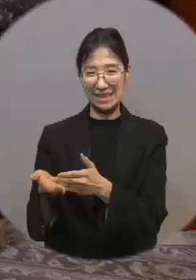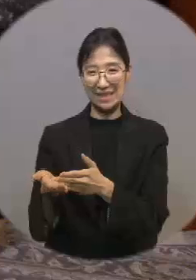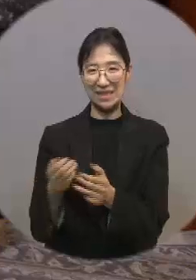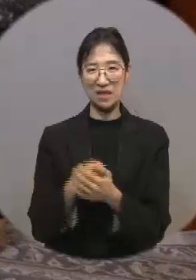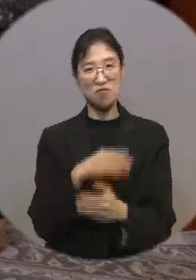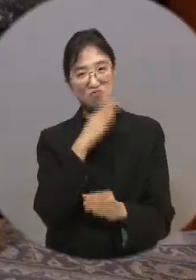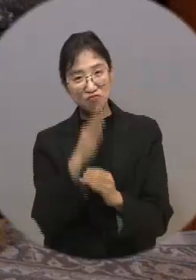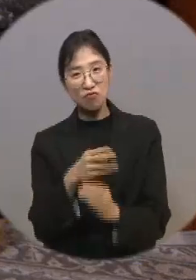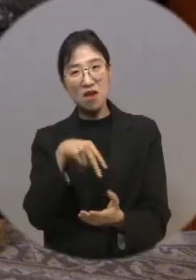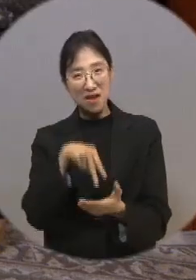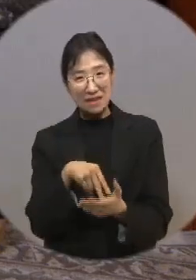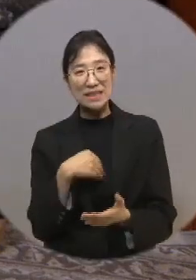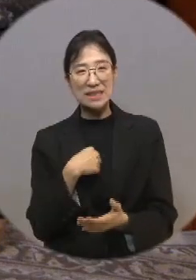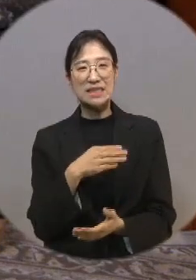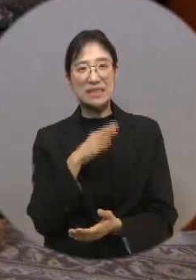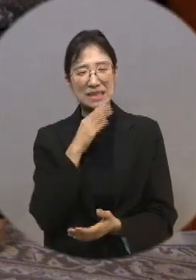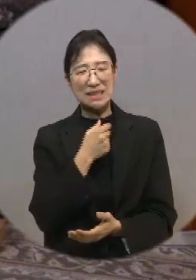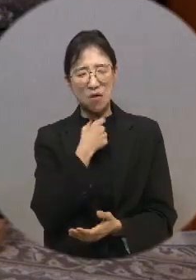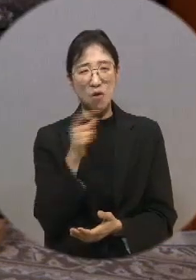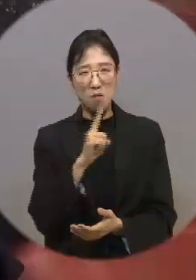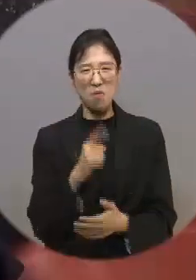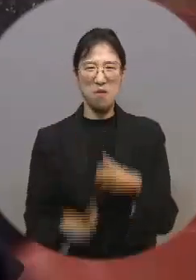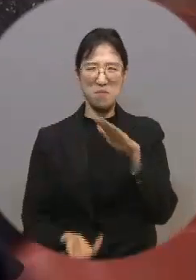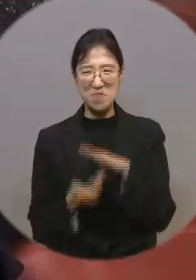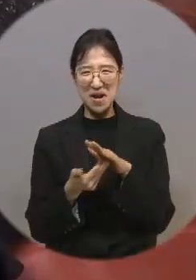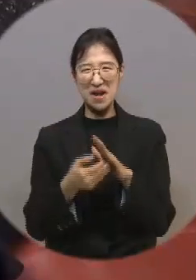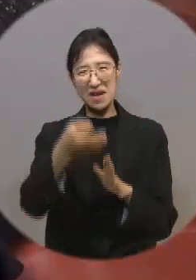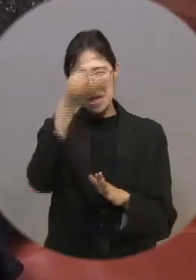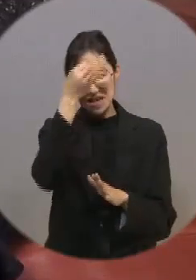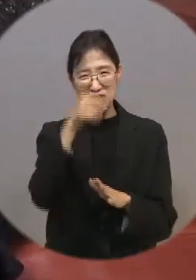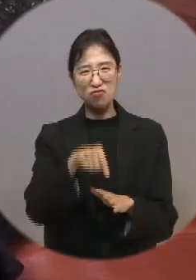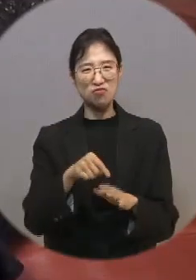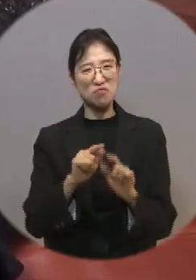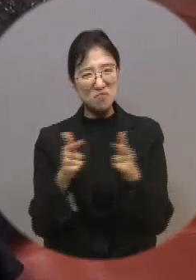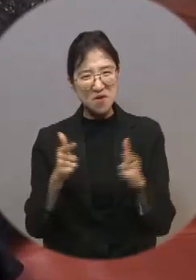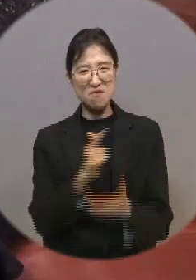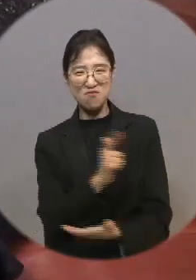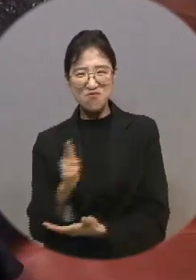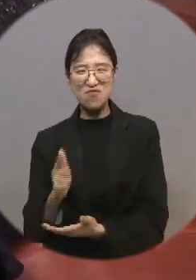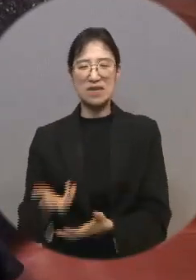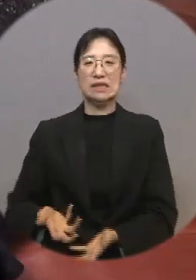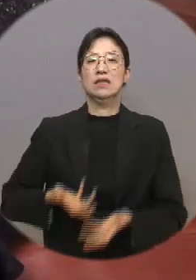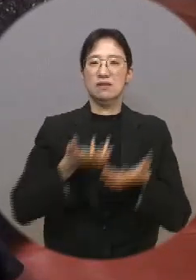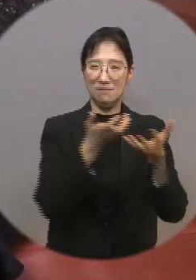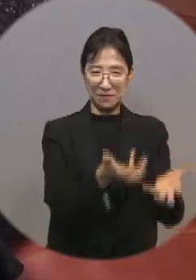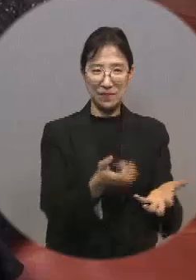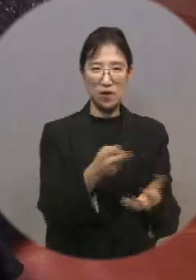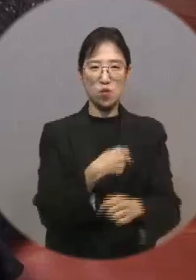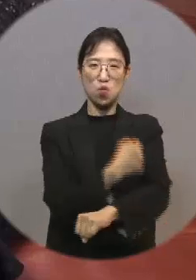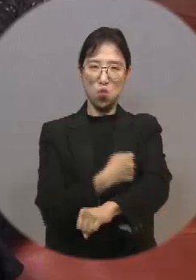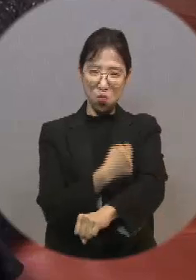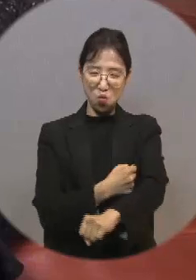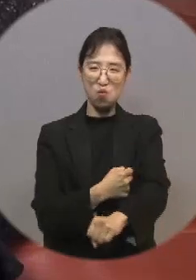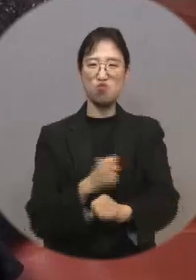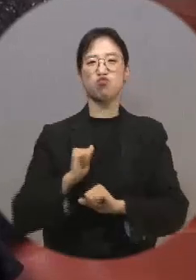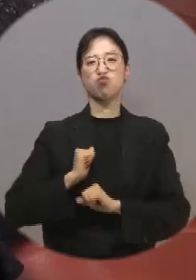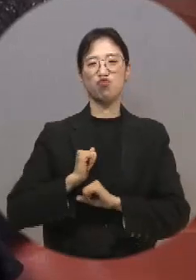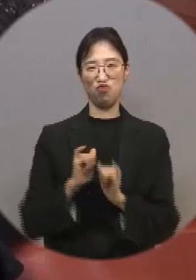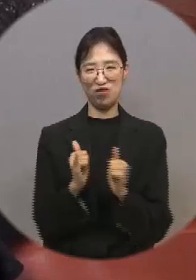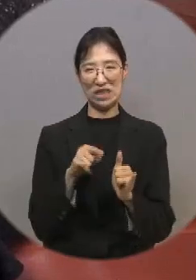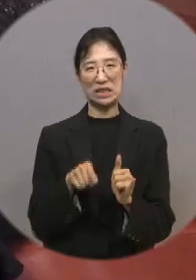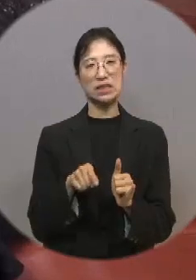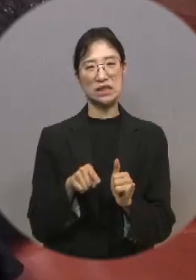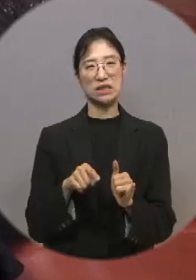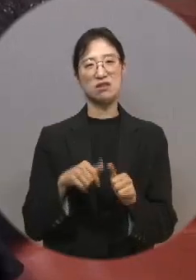거고, 북한이 진짜 원하는 이제 첨단 전략무기 기술을 이전하고 있는 걸로 보여지고, 그 다음에 이제 노동력 송출, 군인도 일종의 노동력으로 지금